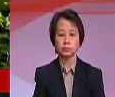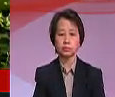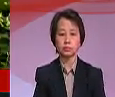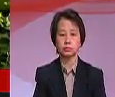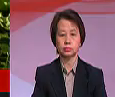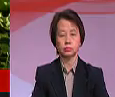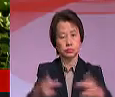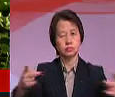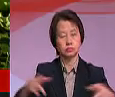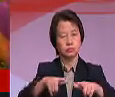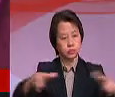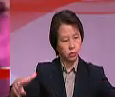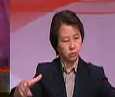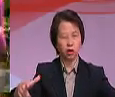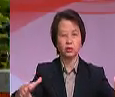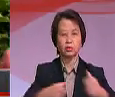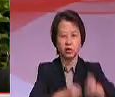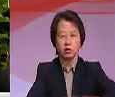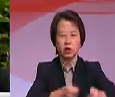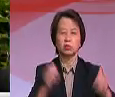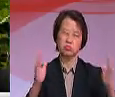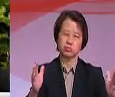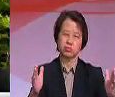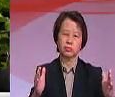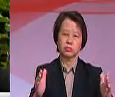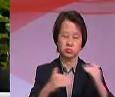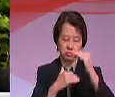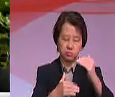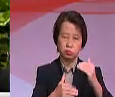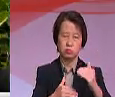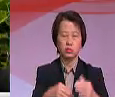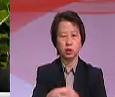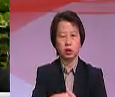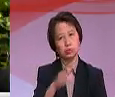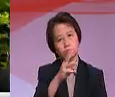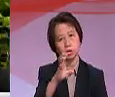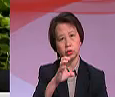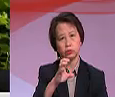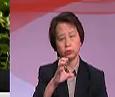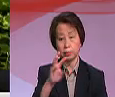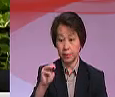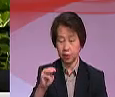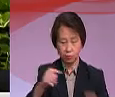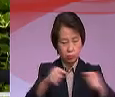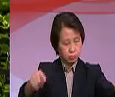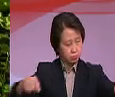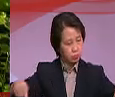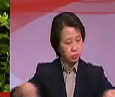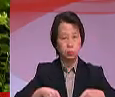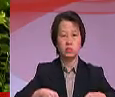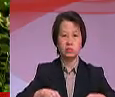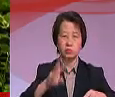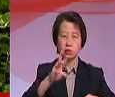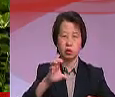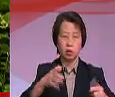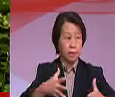Luasan kebun tu biasanya terhad. Ini macam kebun KK4 ni dalam 600 meter persegi, tak banyak. Kalau kita